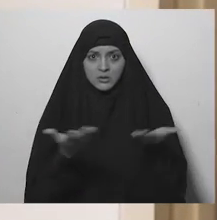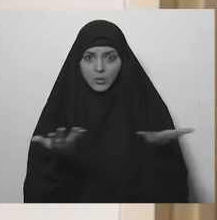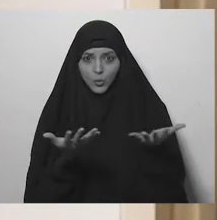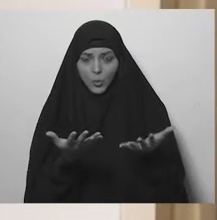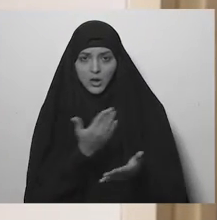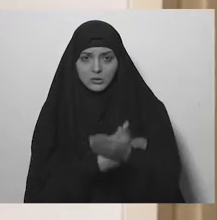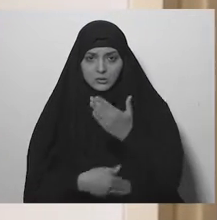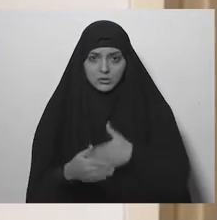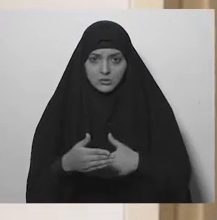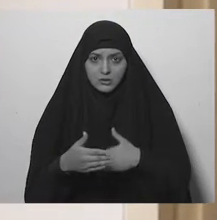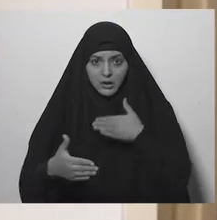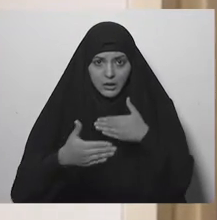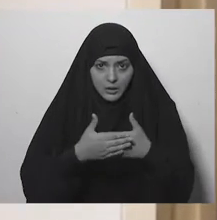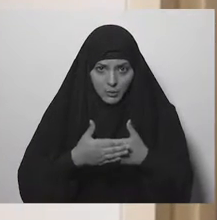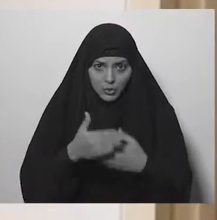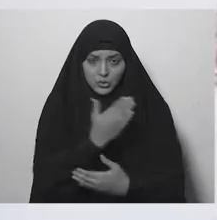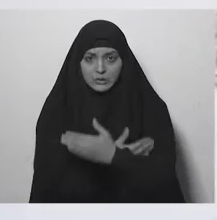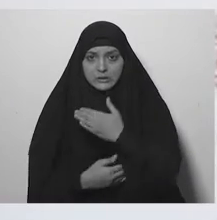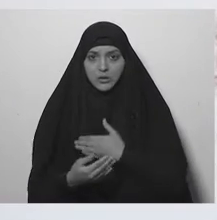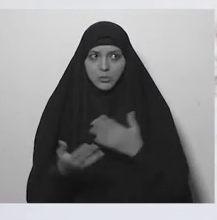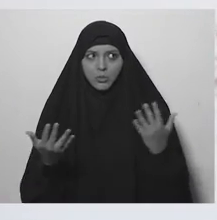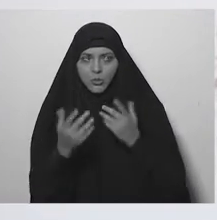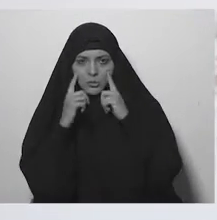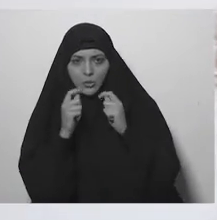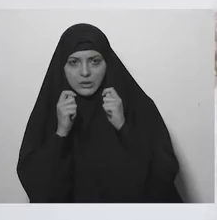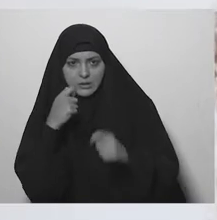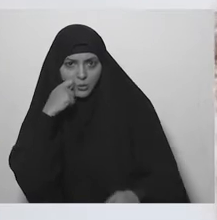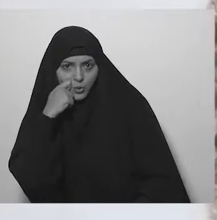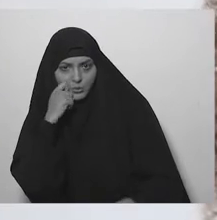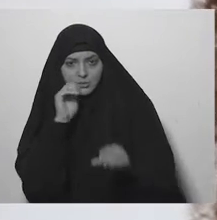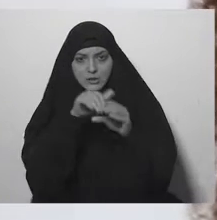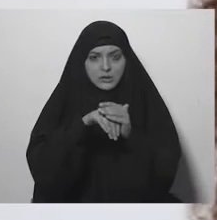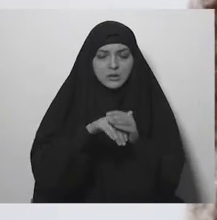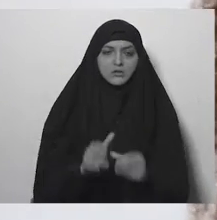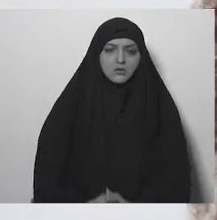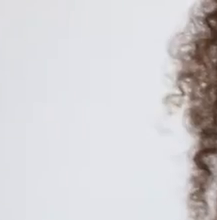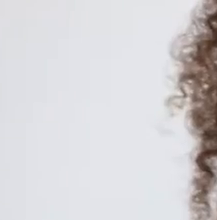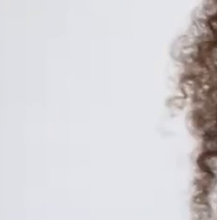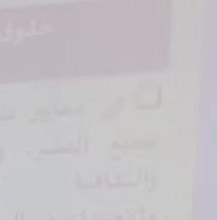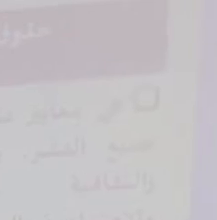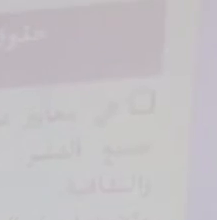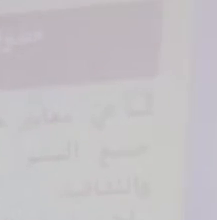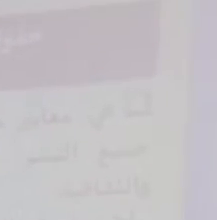la handicape les approches du handicap qu'est ce qu'une politique publique inclusif